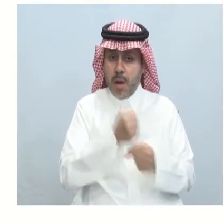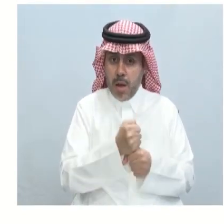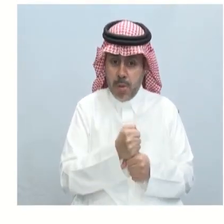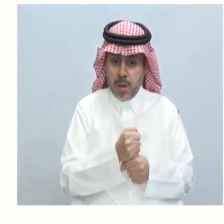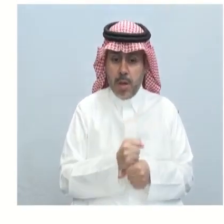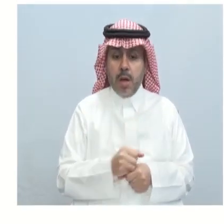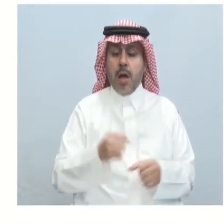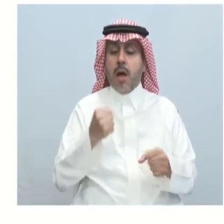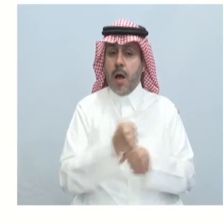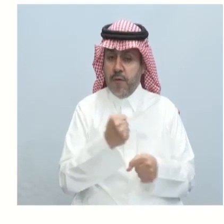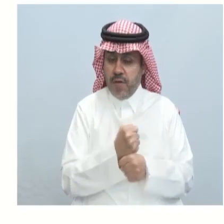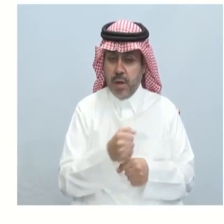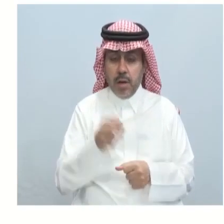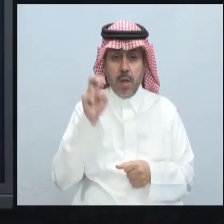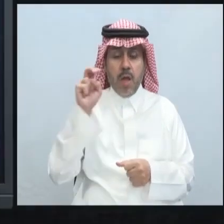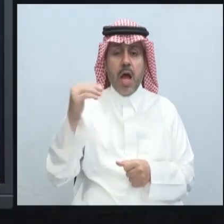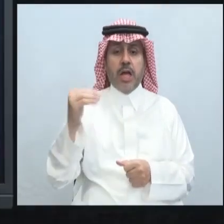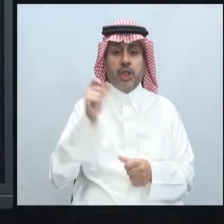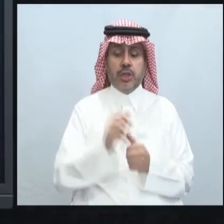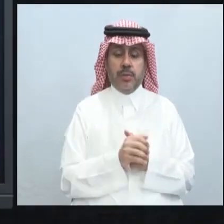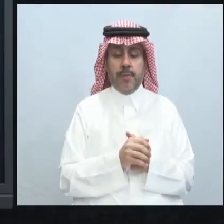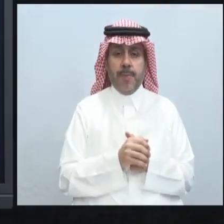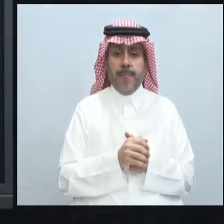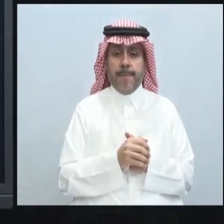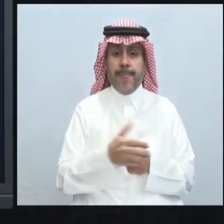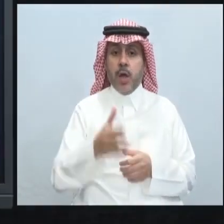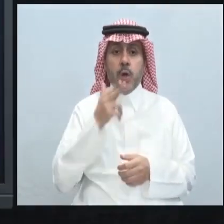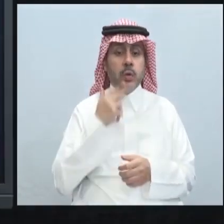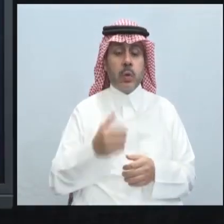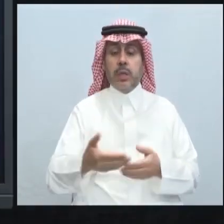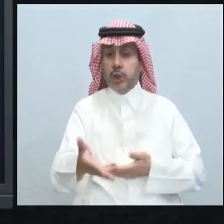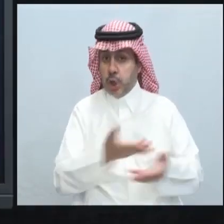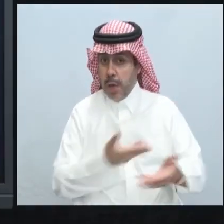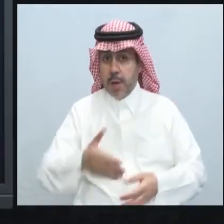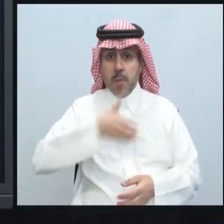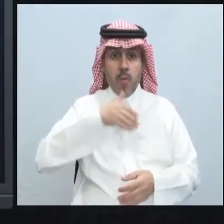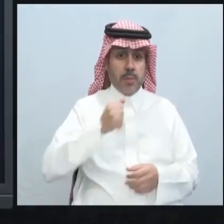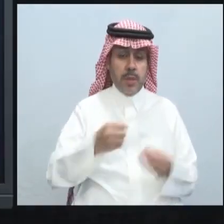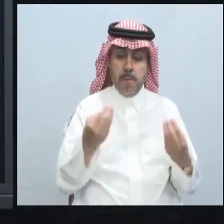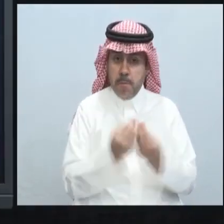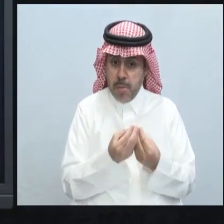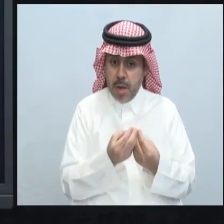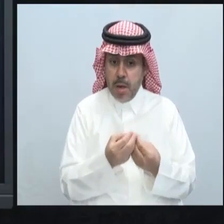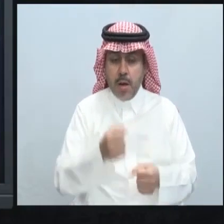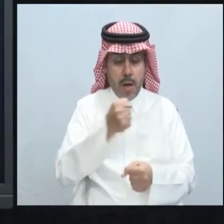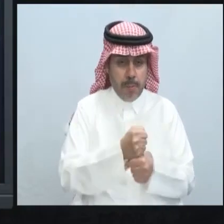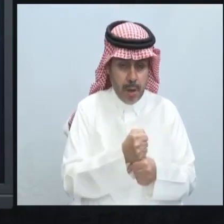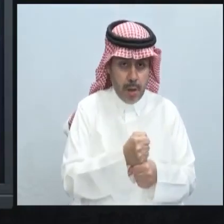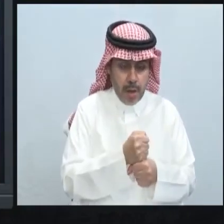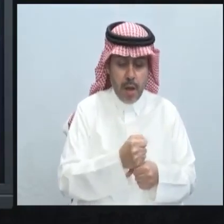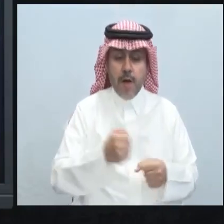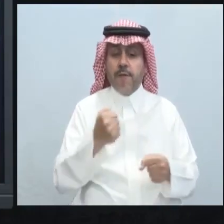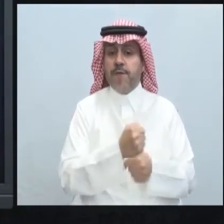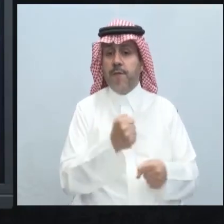وتعلمون يا ابنائي ان طالب العلم وطالبه العلم امثالكم يحرصون دائما على